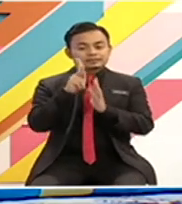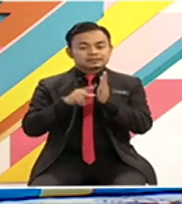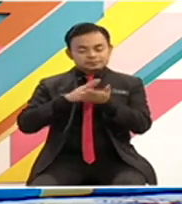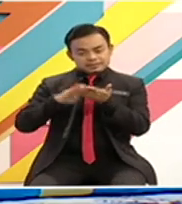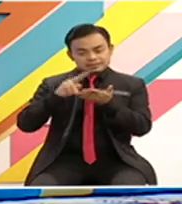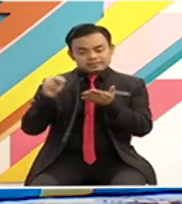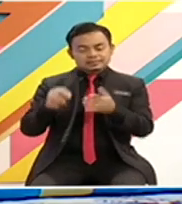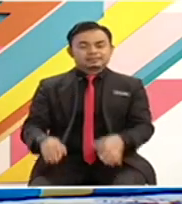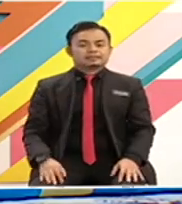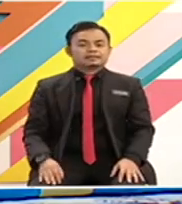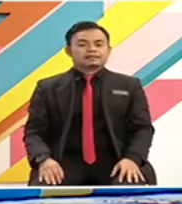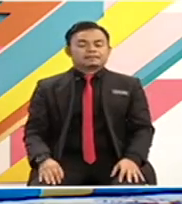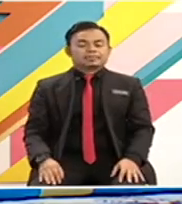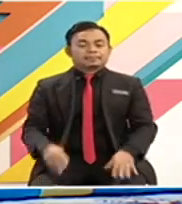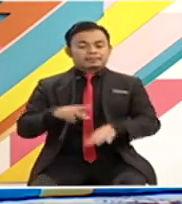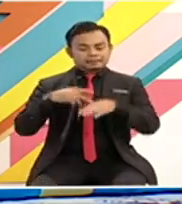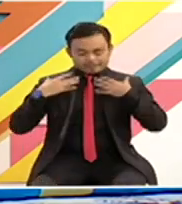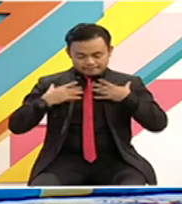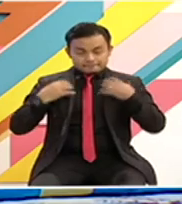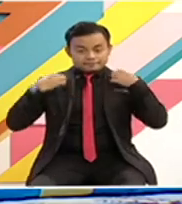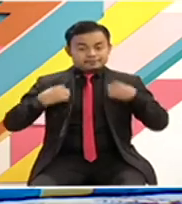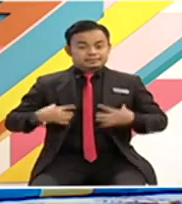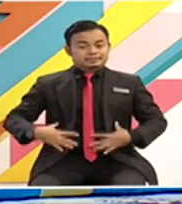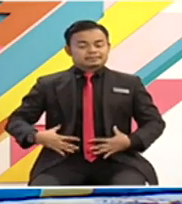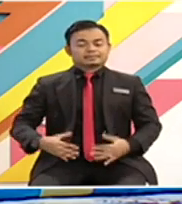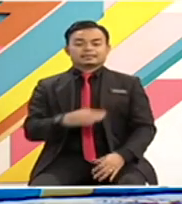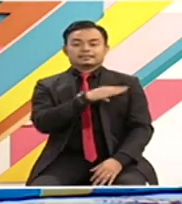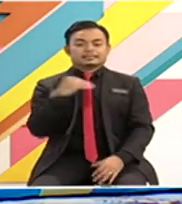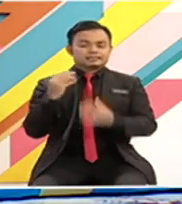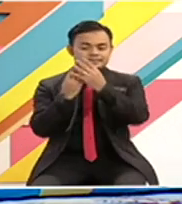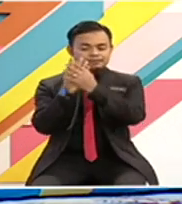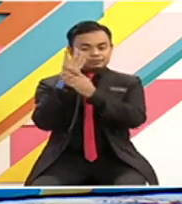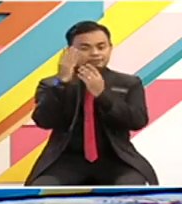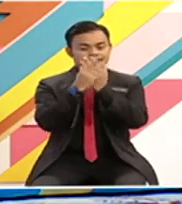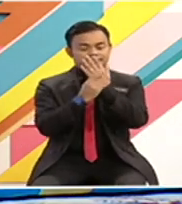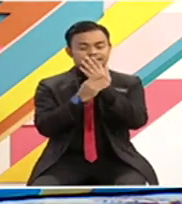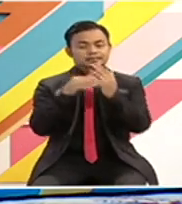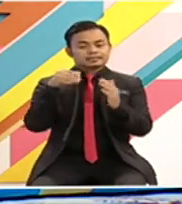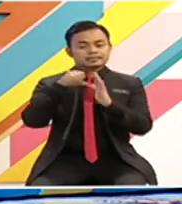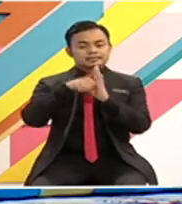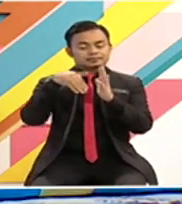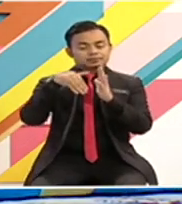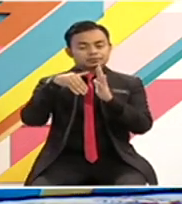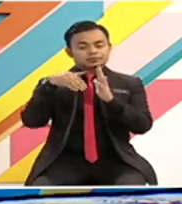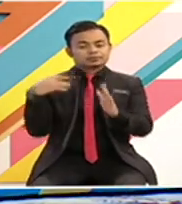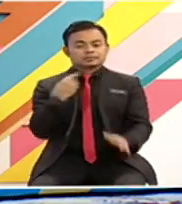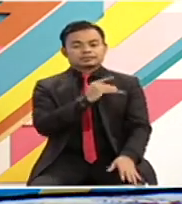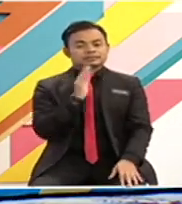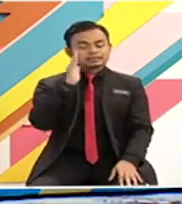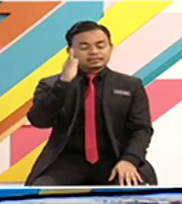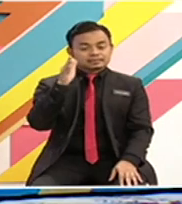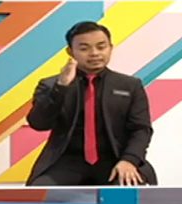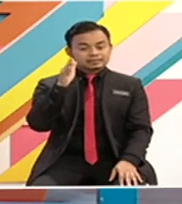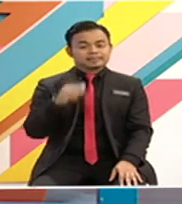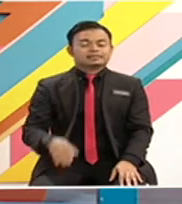Kemudian sarung tangan hehehe dan AC gua karena Tunggu dulu ketika ah penontonnya